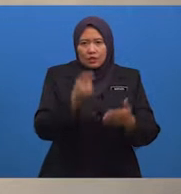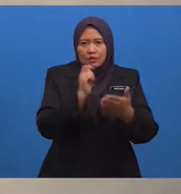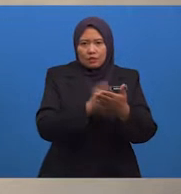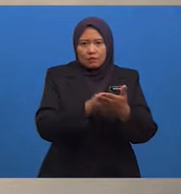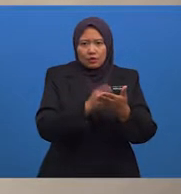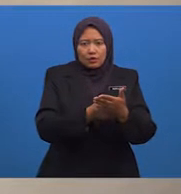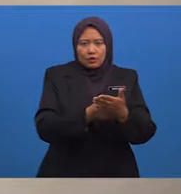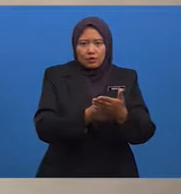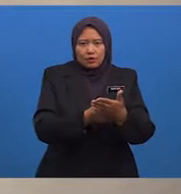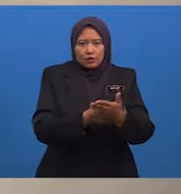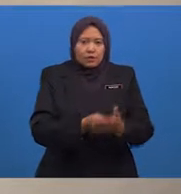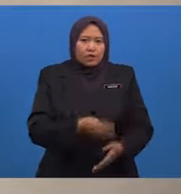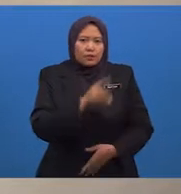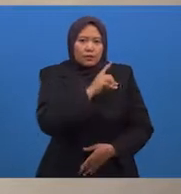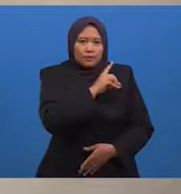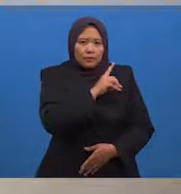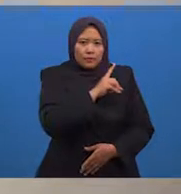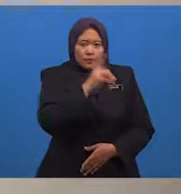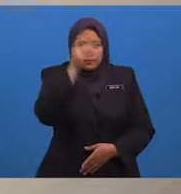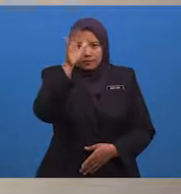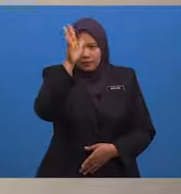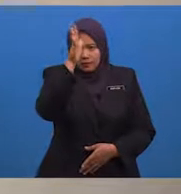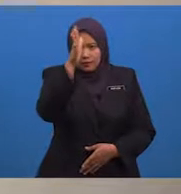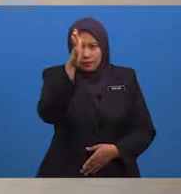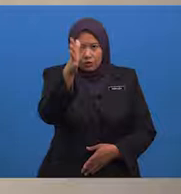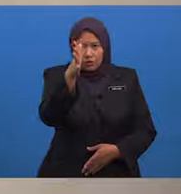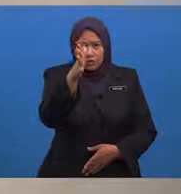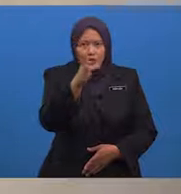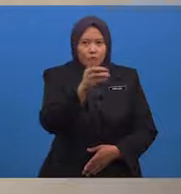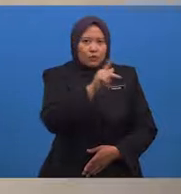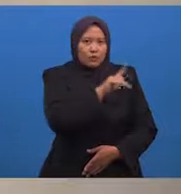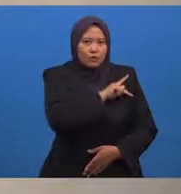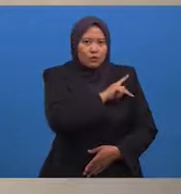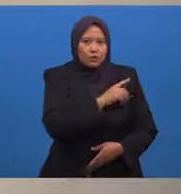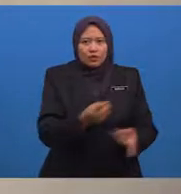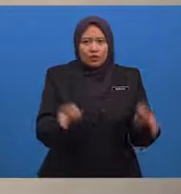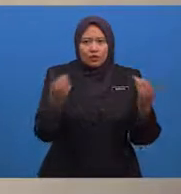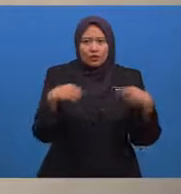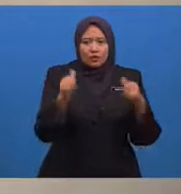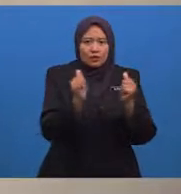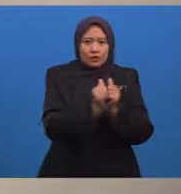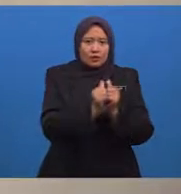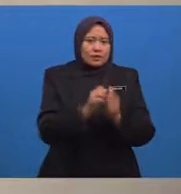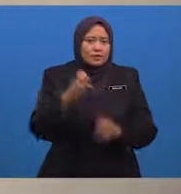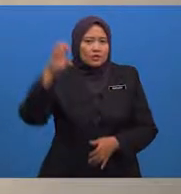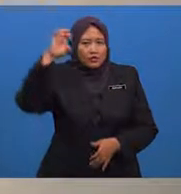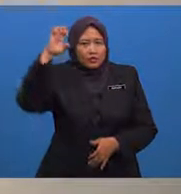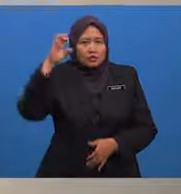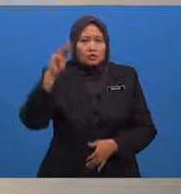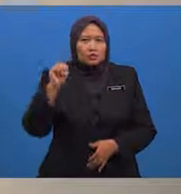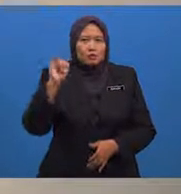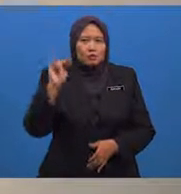Tiba-tiba, Datuk Penghulu datang bersama Encik Musa dari Kementerian Pertahanan.